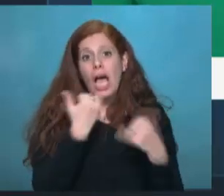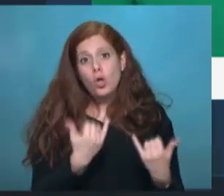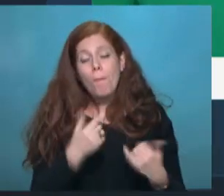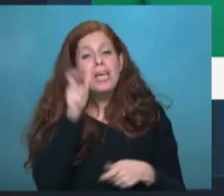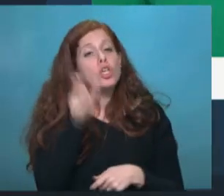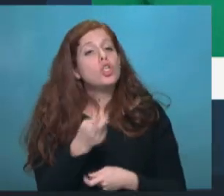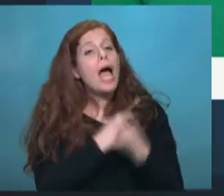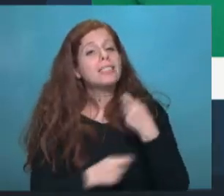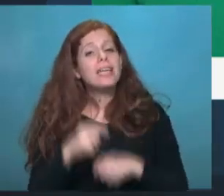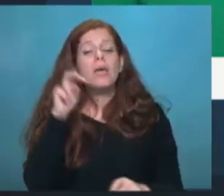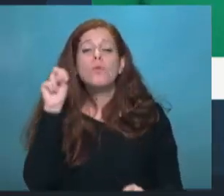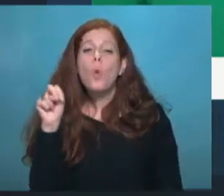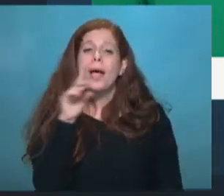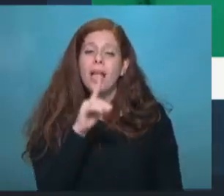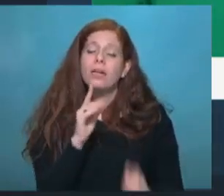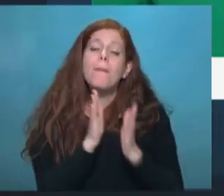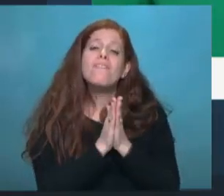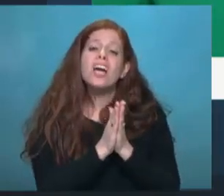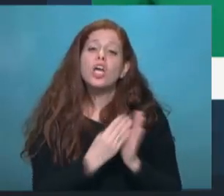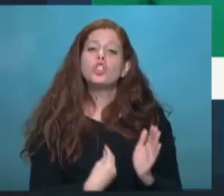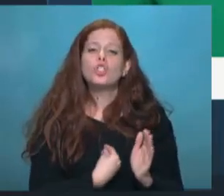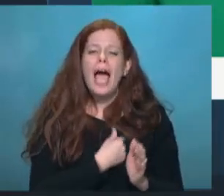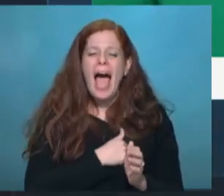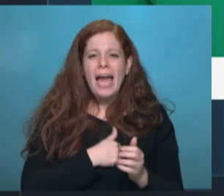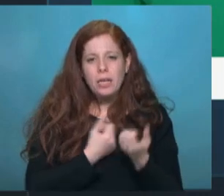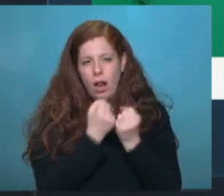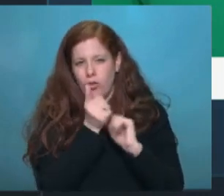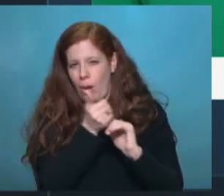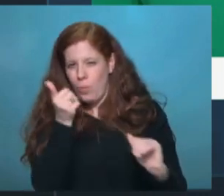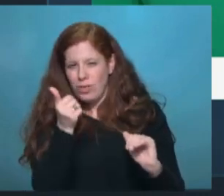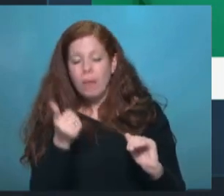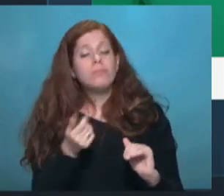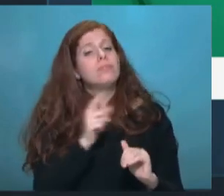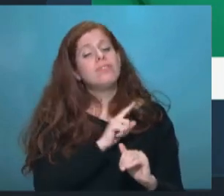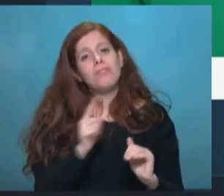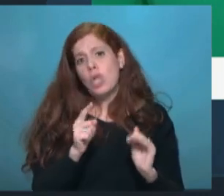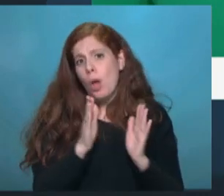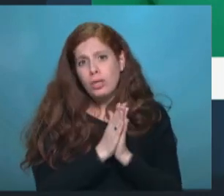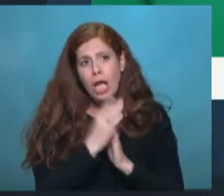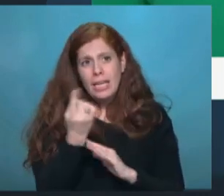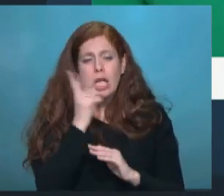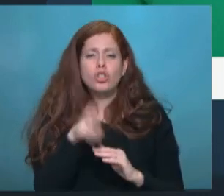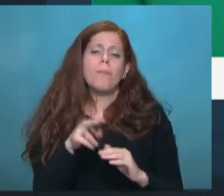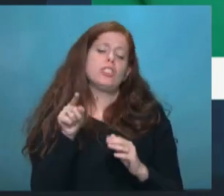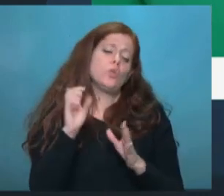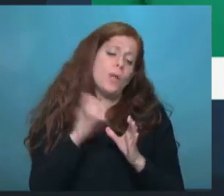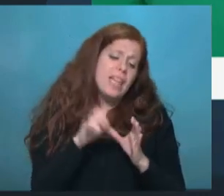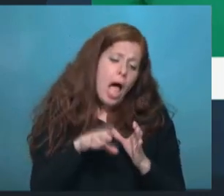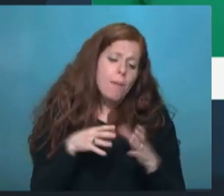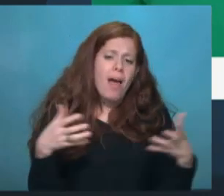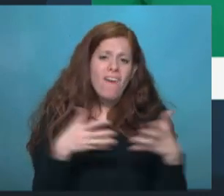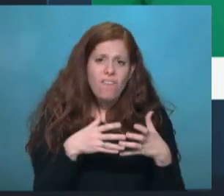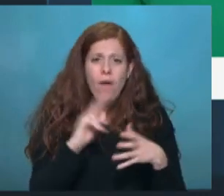העסקים נוחי דנקנר, בבקשה לחנינה. זאת לא העילה היחידה, יש גם את תרומתו לקהילה ולחברה בעבר.